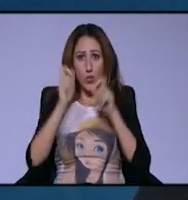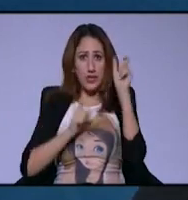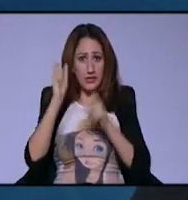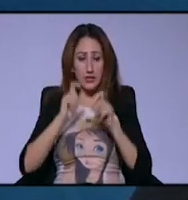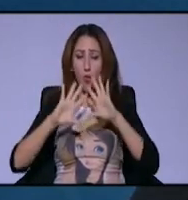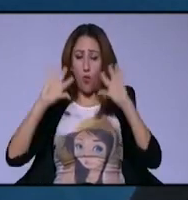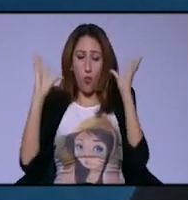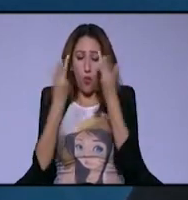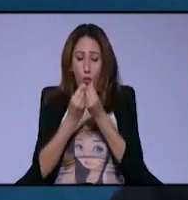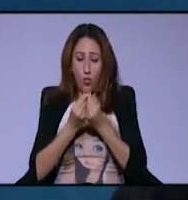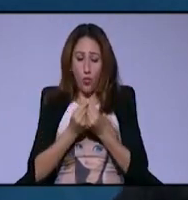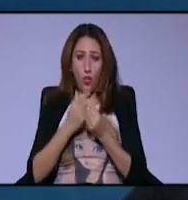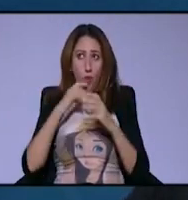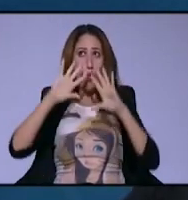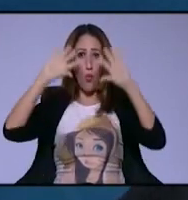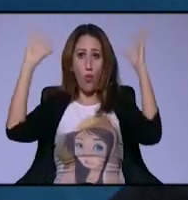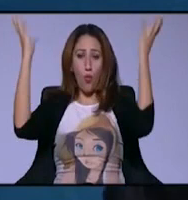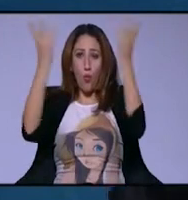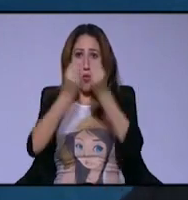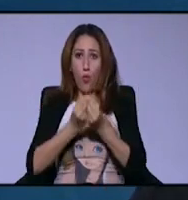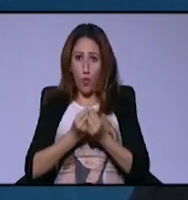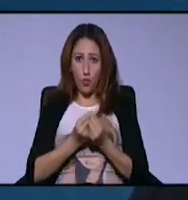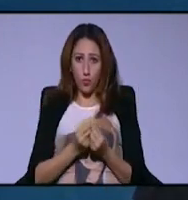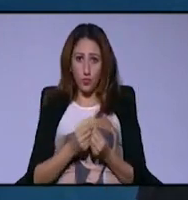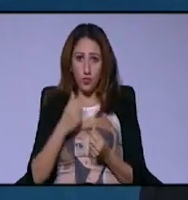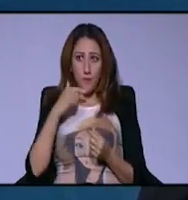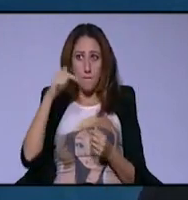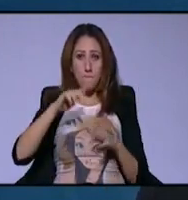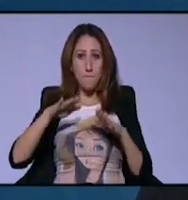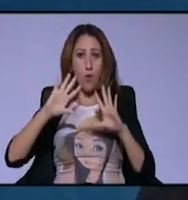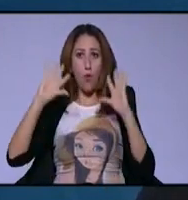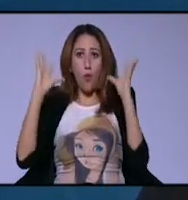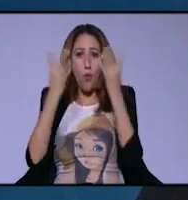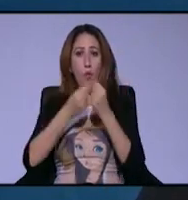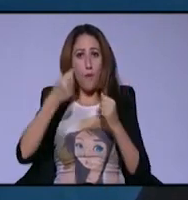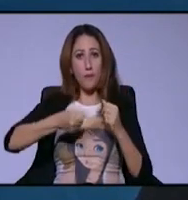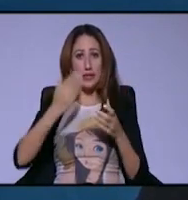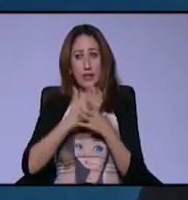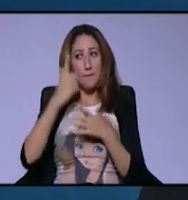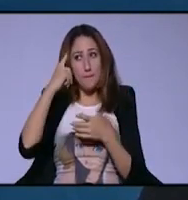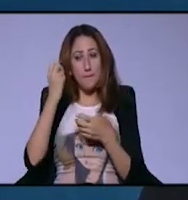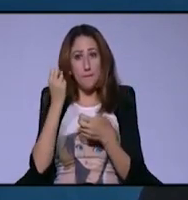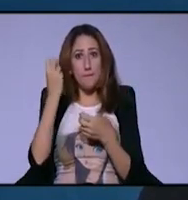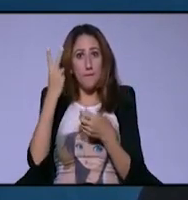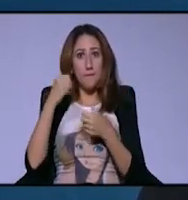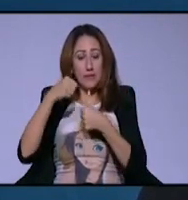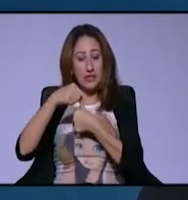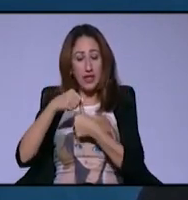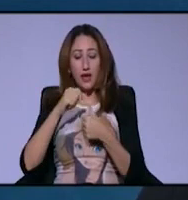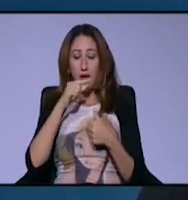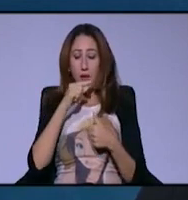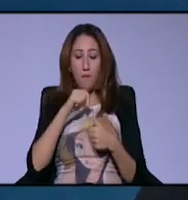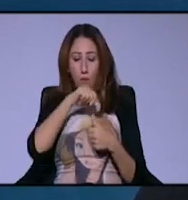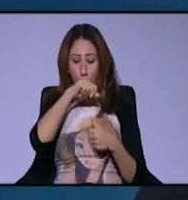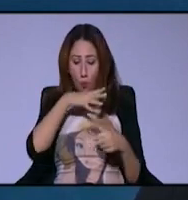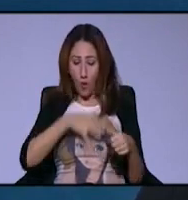كلها، وللكون كله، ولكل ذرة في الوجود. مهنئا الجميع بذكرى المولد النبوي الشريف